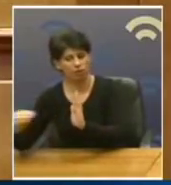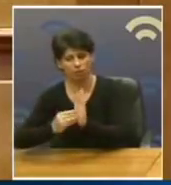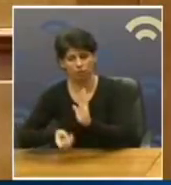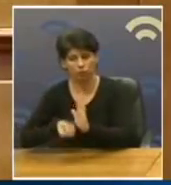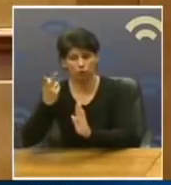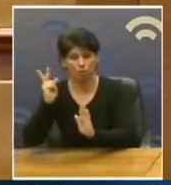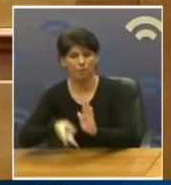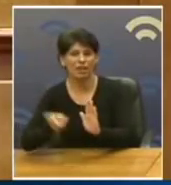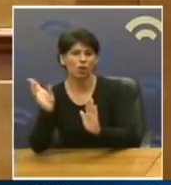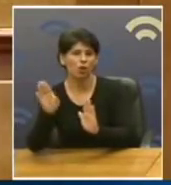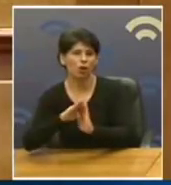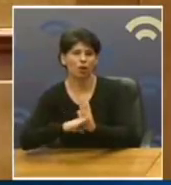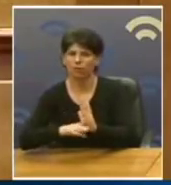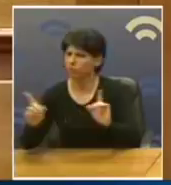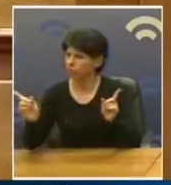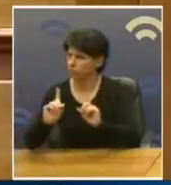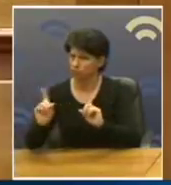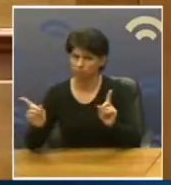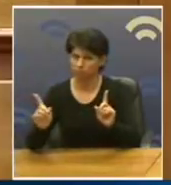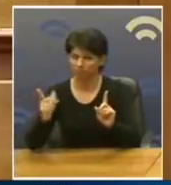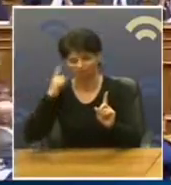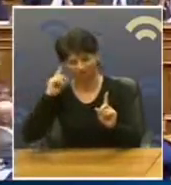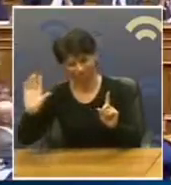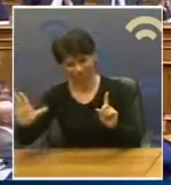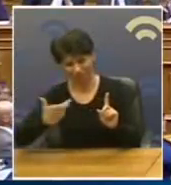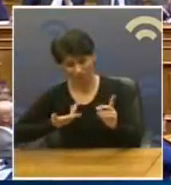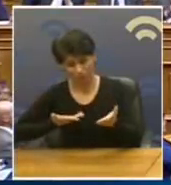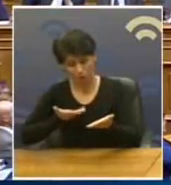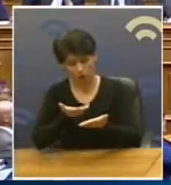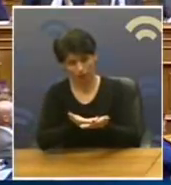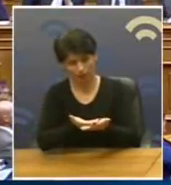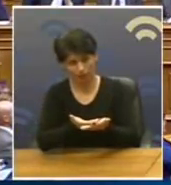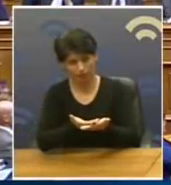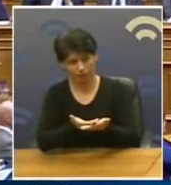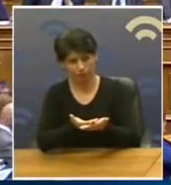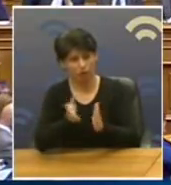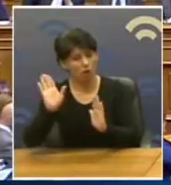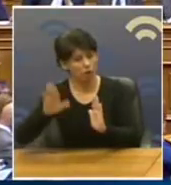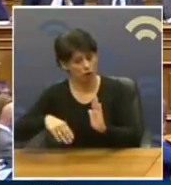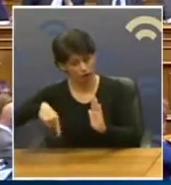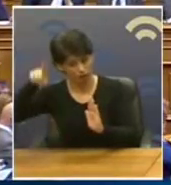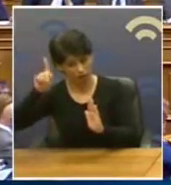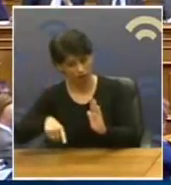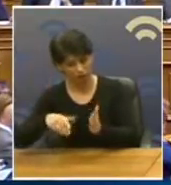ποινικός κανόνας. Και ξέρετε κάτι, η πρότασή μας στο τέλος της ημέρας, για να το